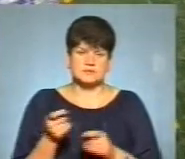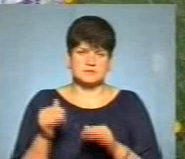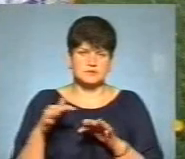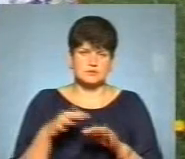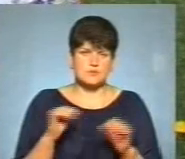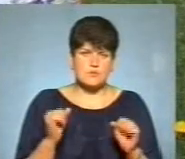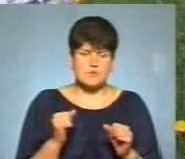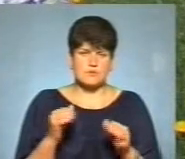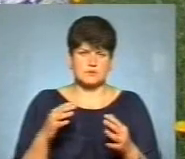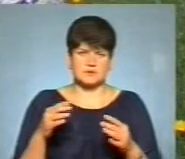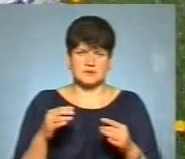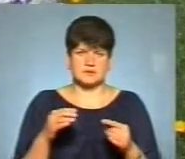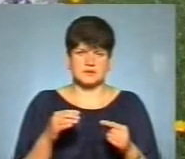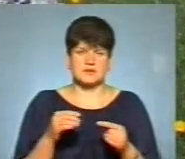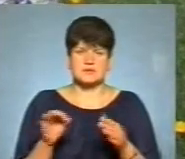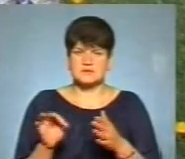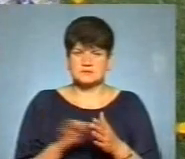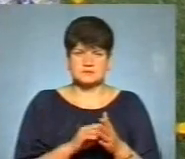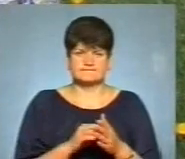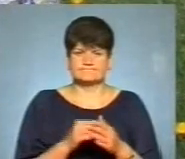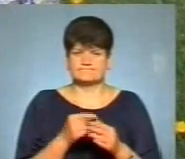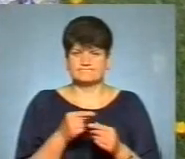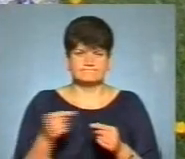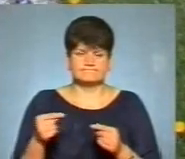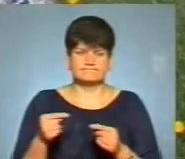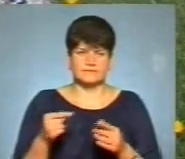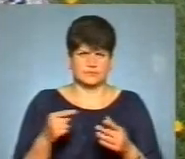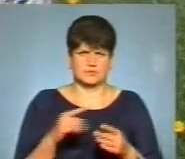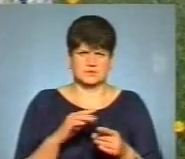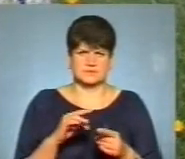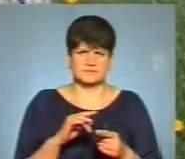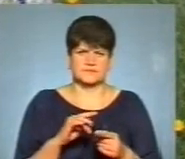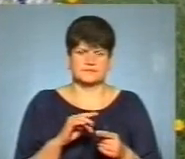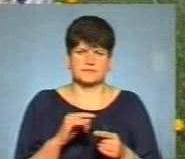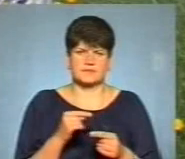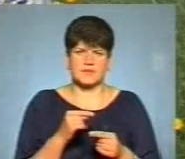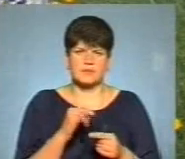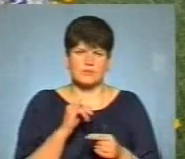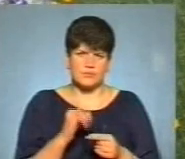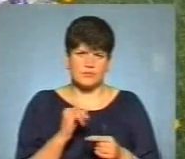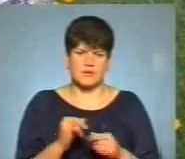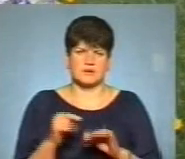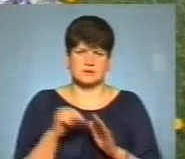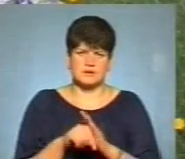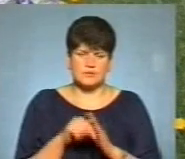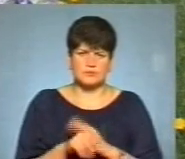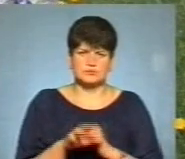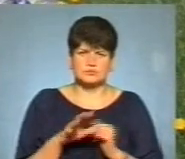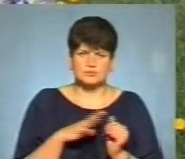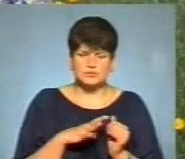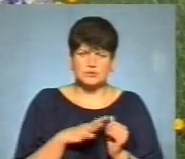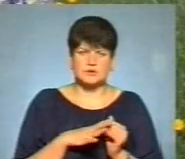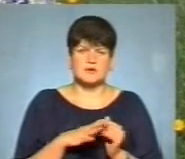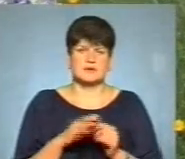контраст тих таких температурних показників зіграв досить таки таку несприятливу роль свою, несприятлива така